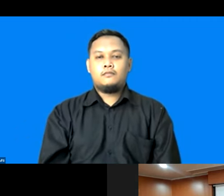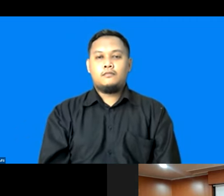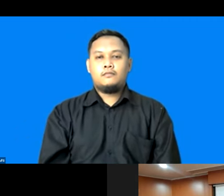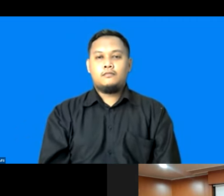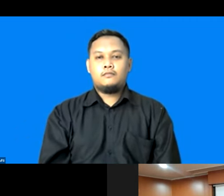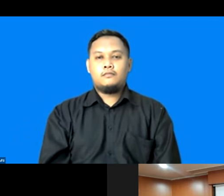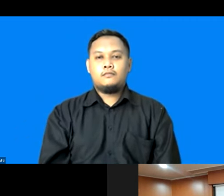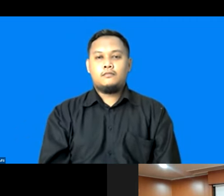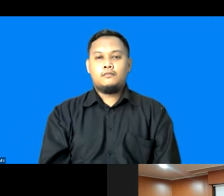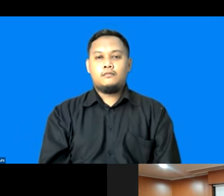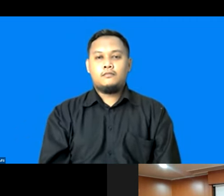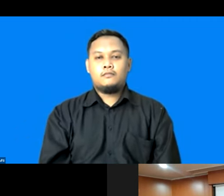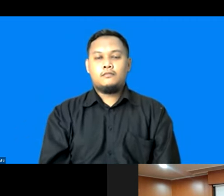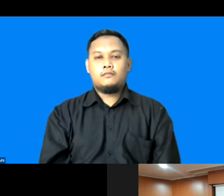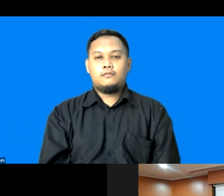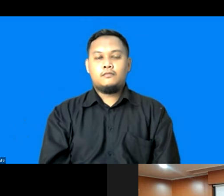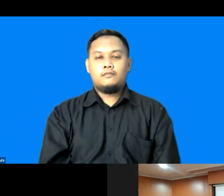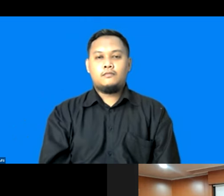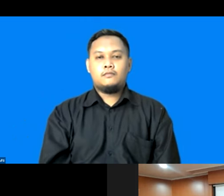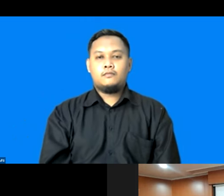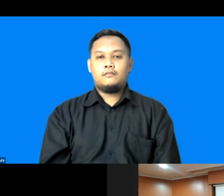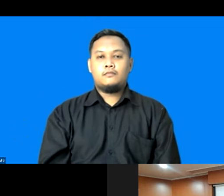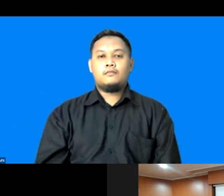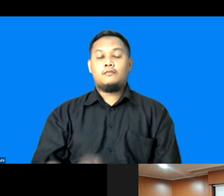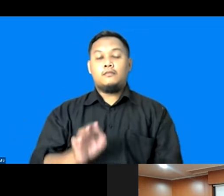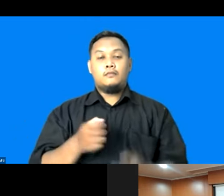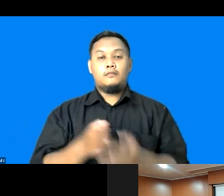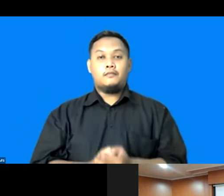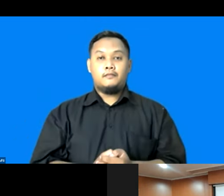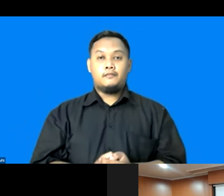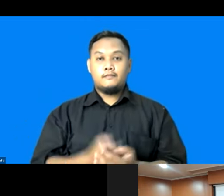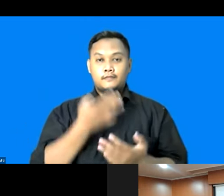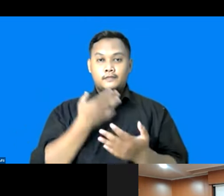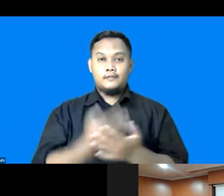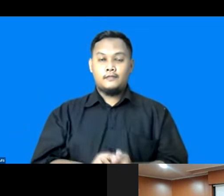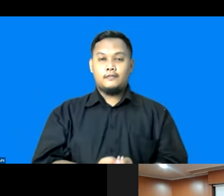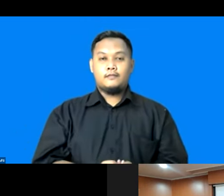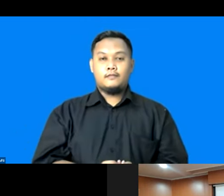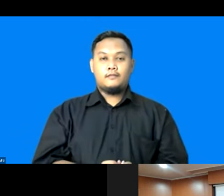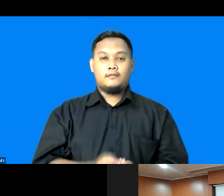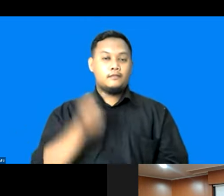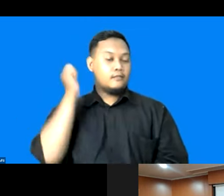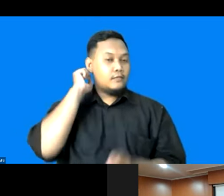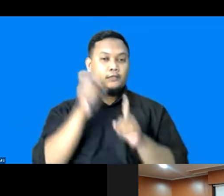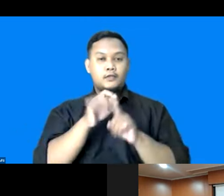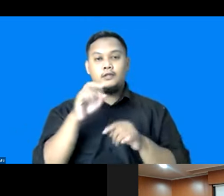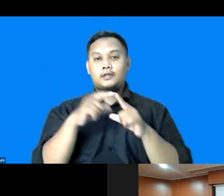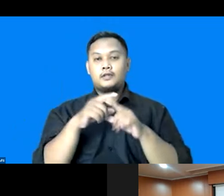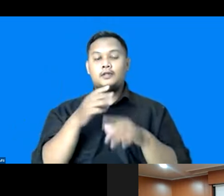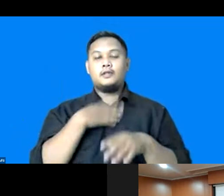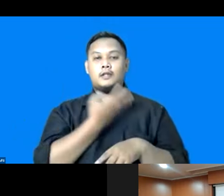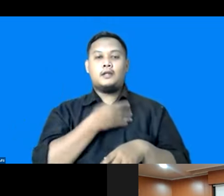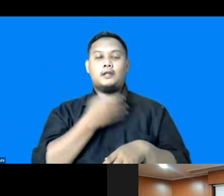Oke, terima kasih Bu Dira, mungkin saya ada pertanyaan satu untuk